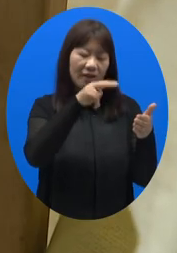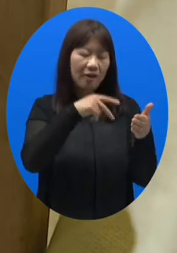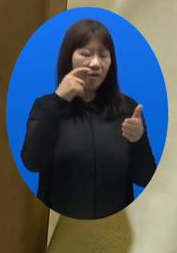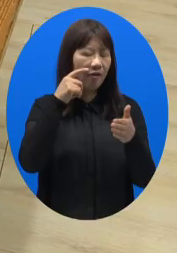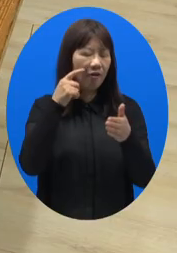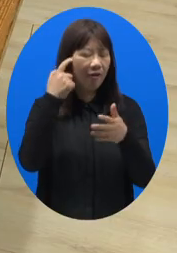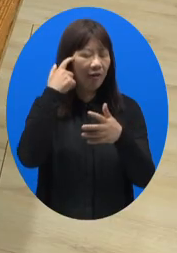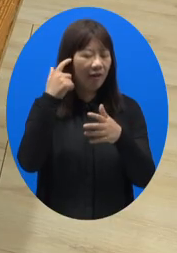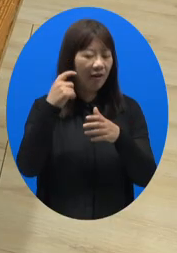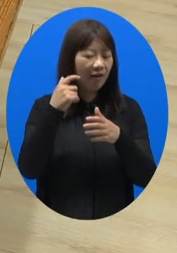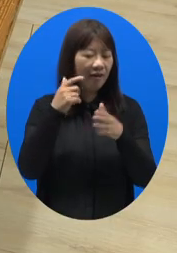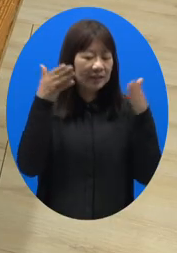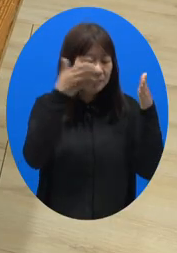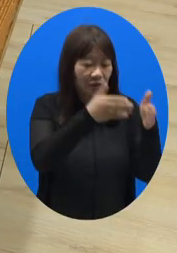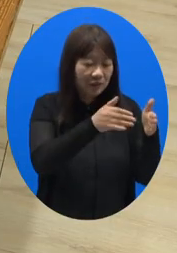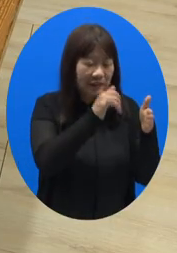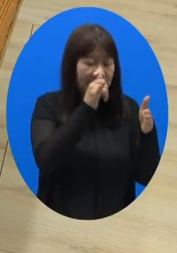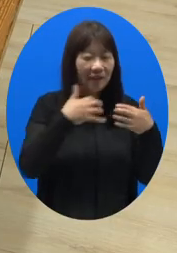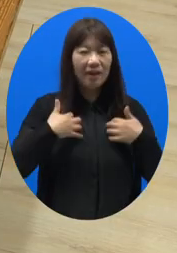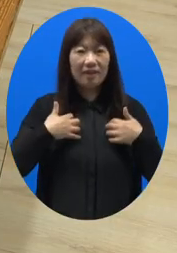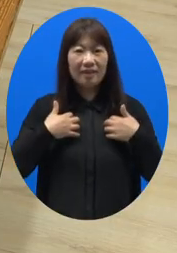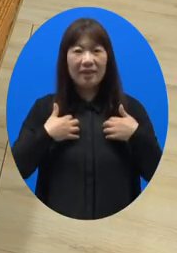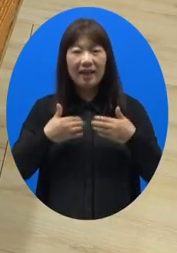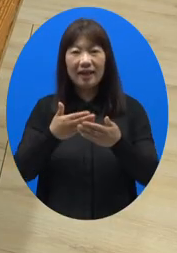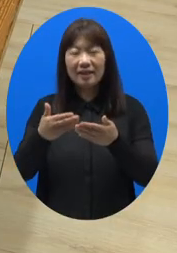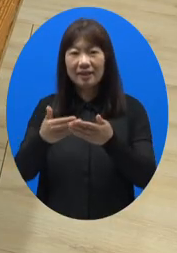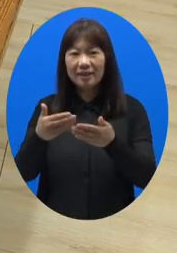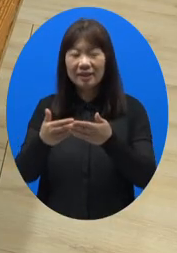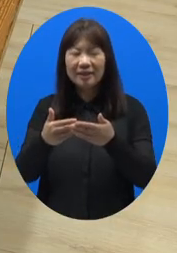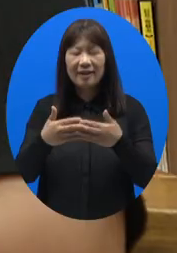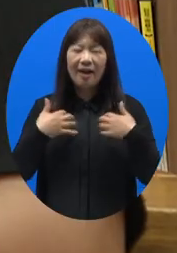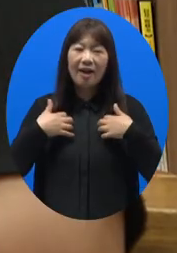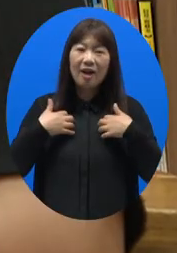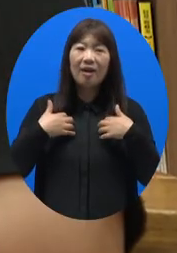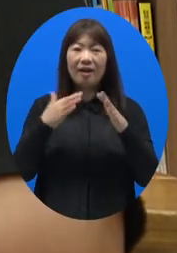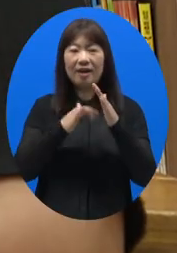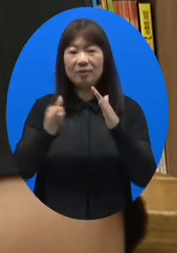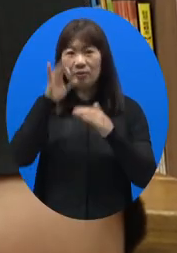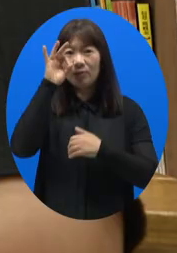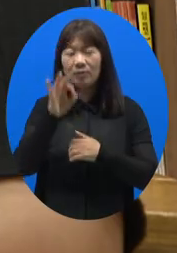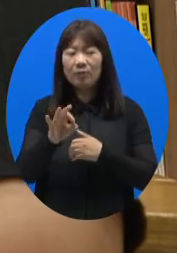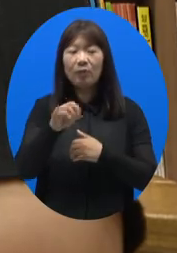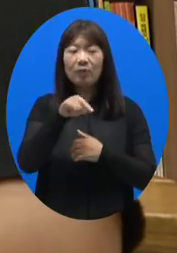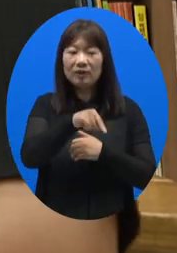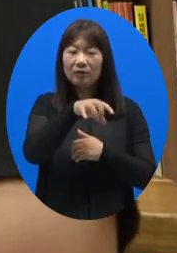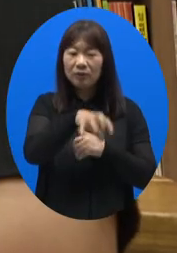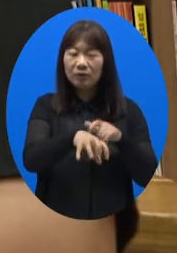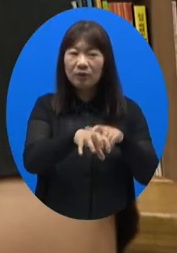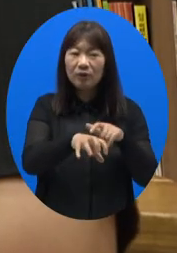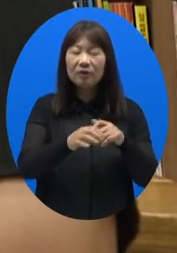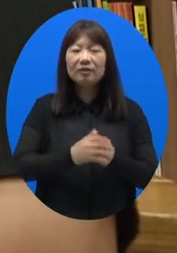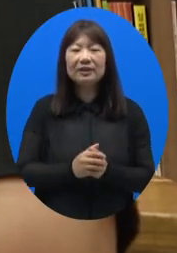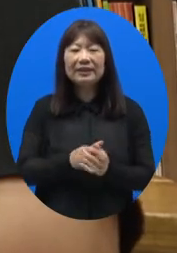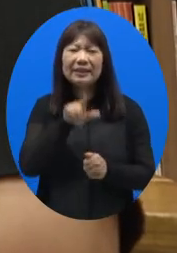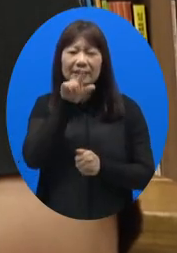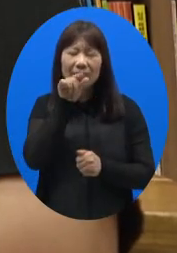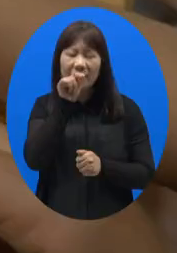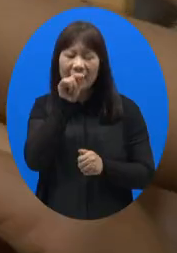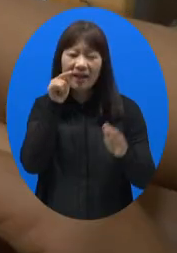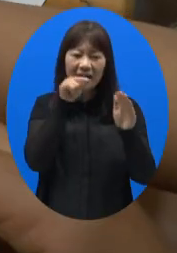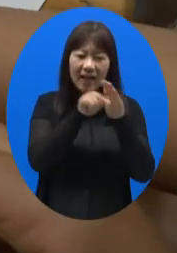보내는 아이들. 그림 그리기에 푹 빠진 가족도 보입니다. 이들에게 이 도서관은 참새 방앗간 같은